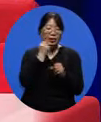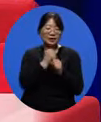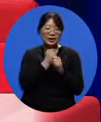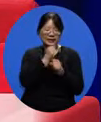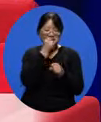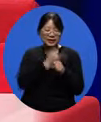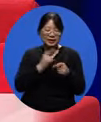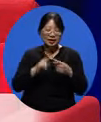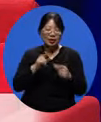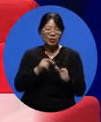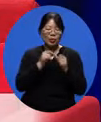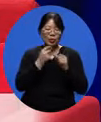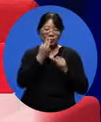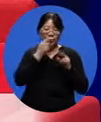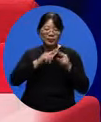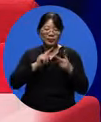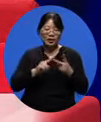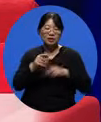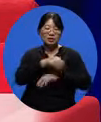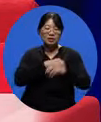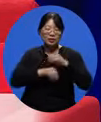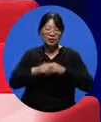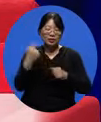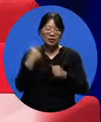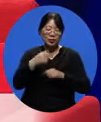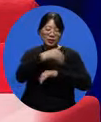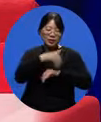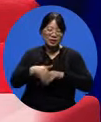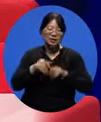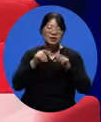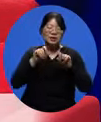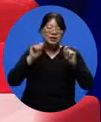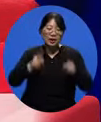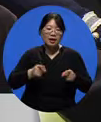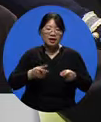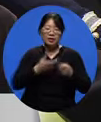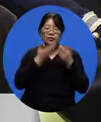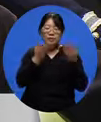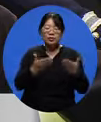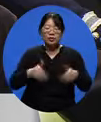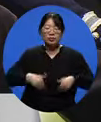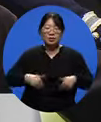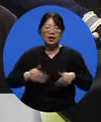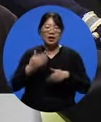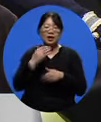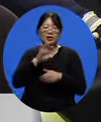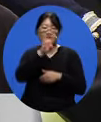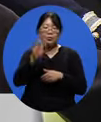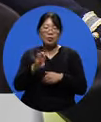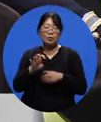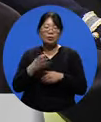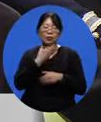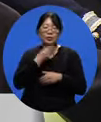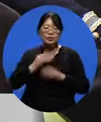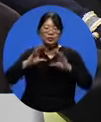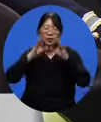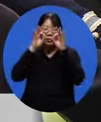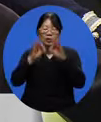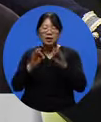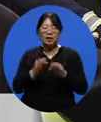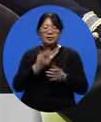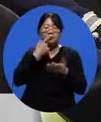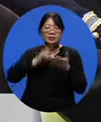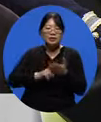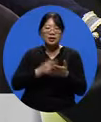있는 이른바 고용보험 이라든지 적극적인 교육계에 이런게 이제 중요한 거죠 유럽 ng 이른바 복지국가 라는 것들이 충격에서